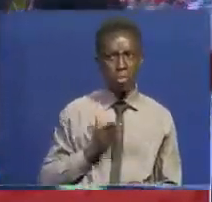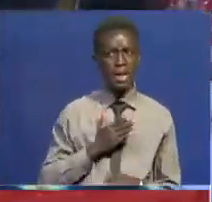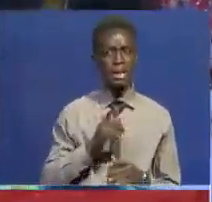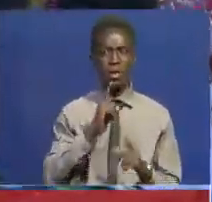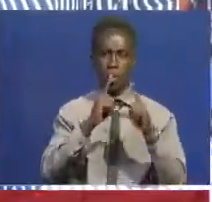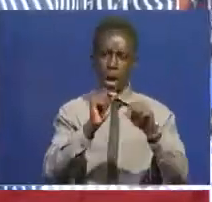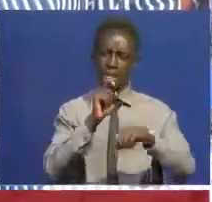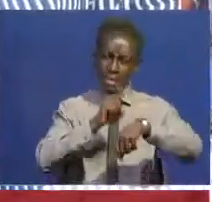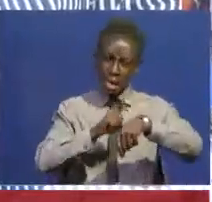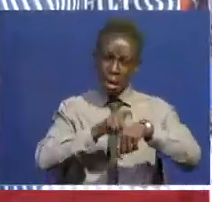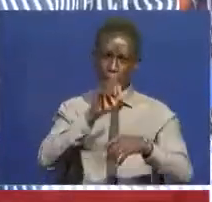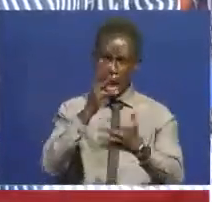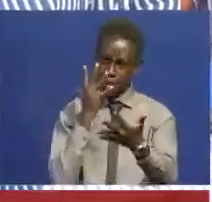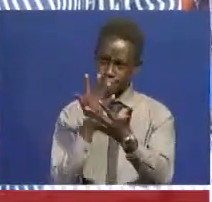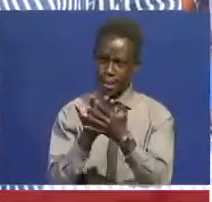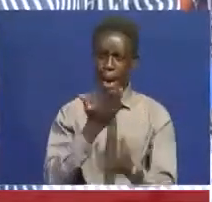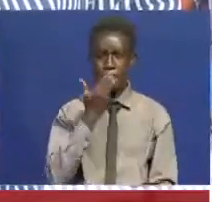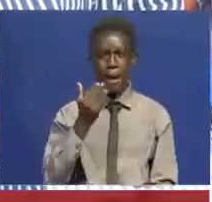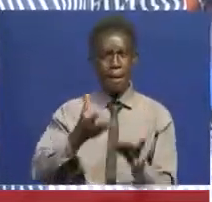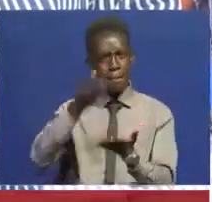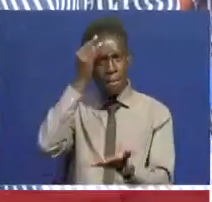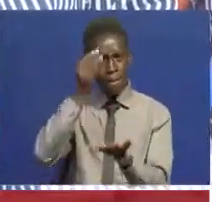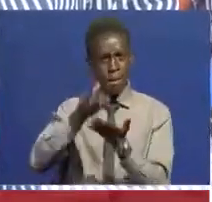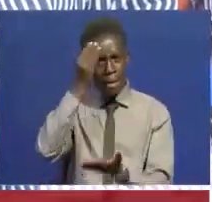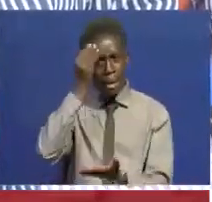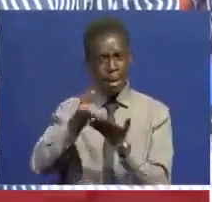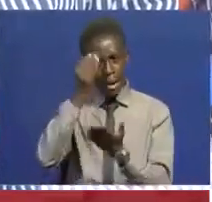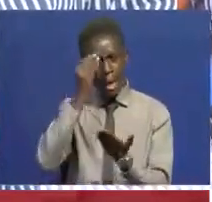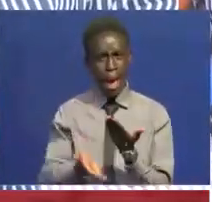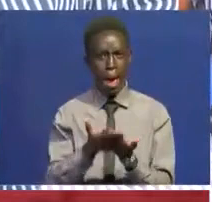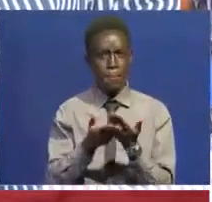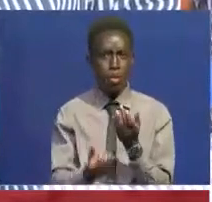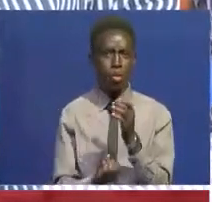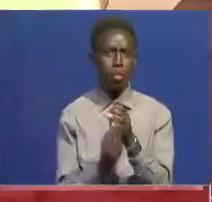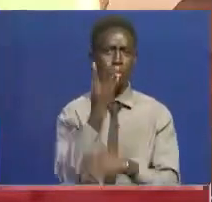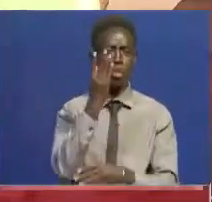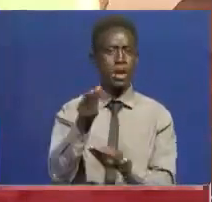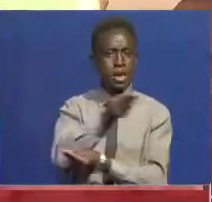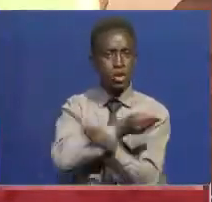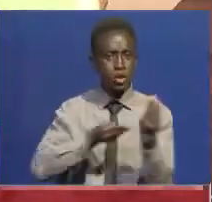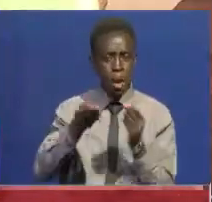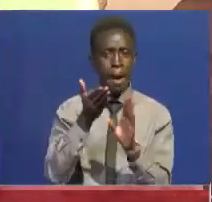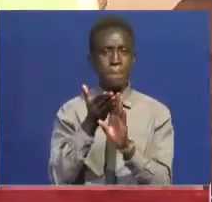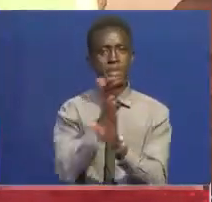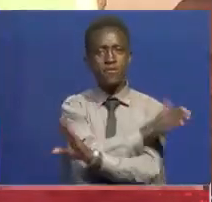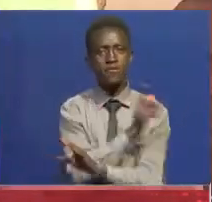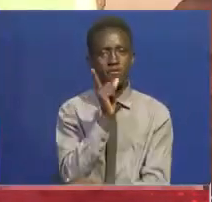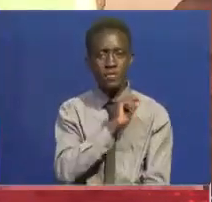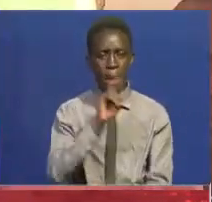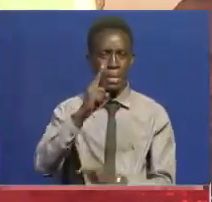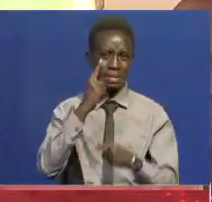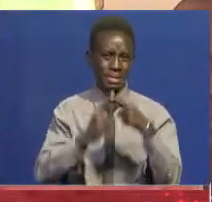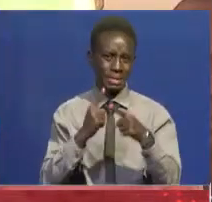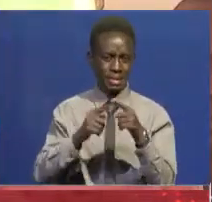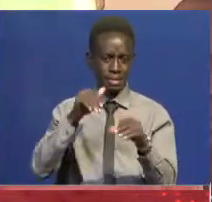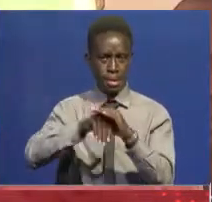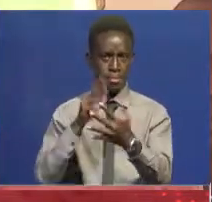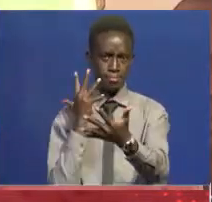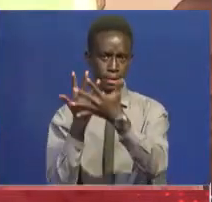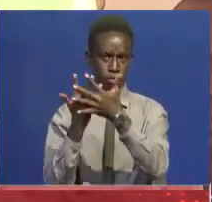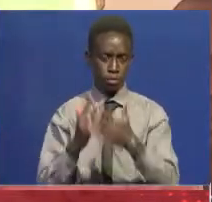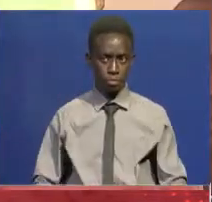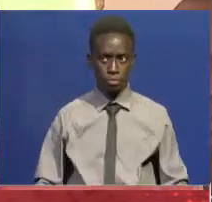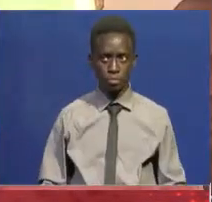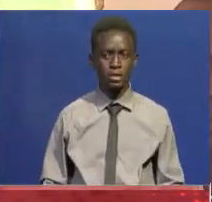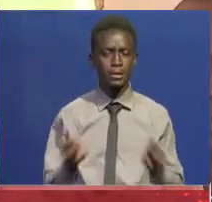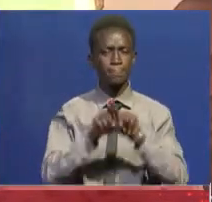ujuzi utakaowanufaisha kiuchumi pindi tu baada ya kukamilisha vifungo vyao. As we celebrate this great day, I want to